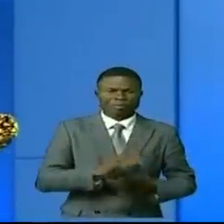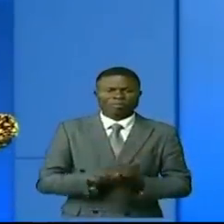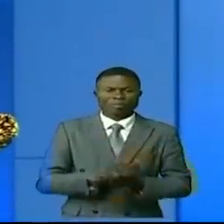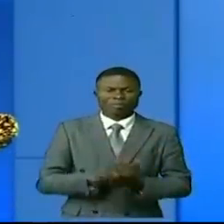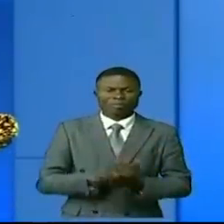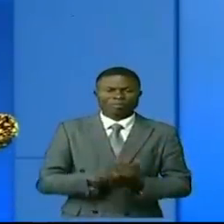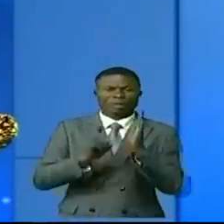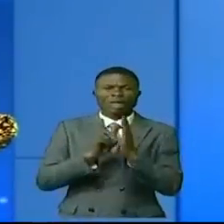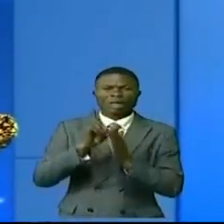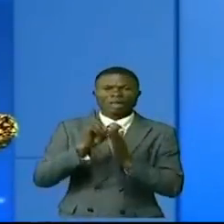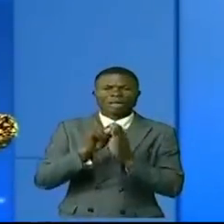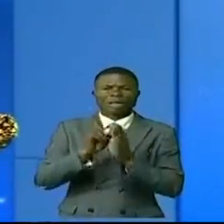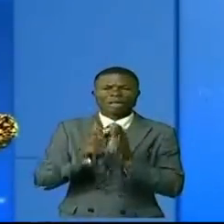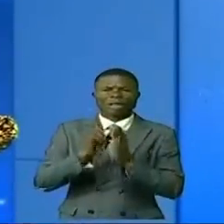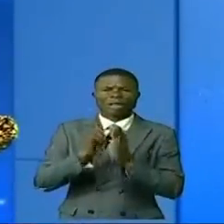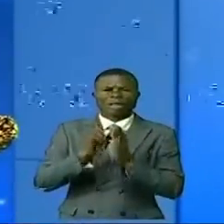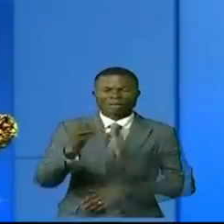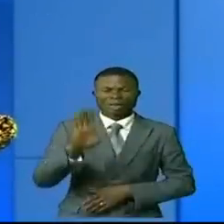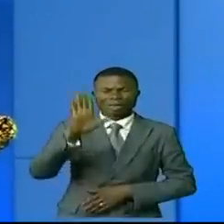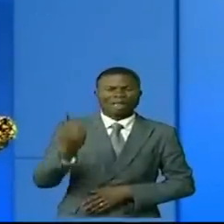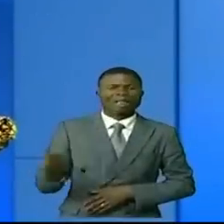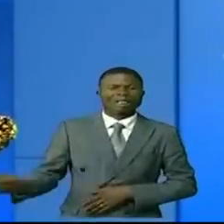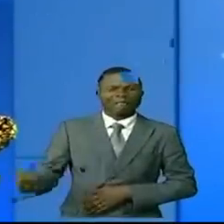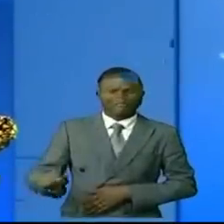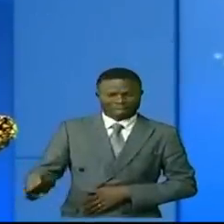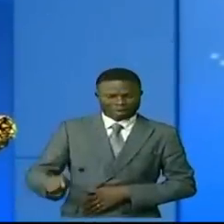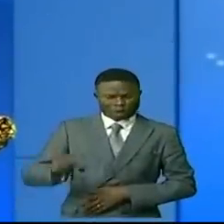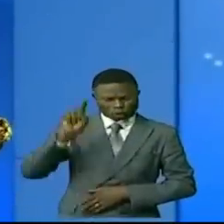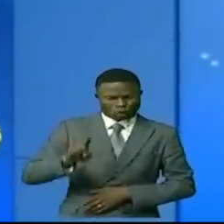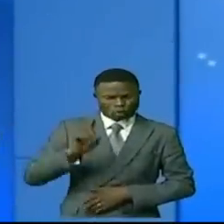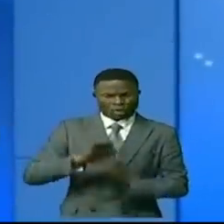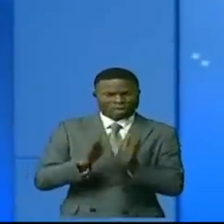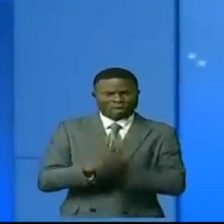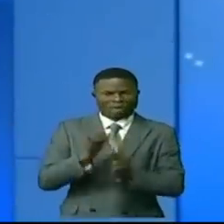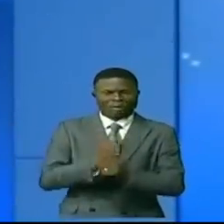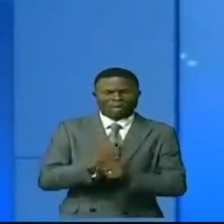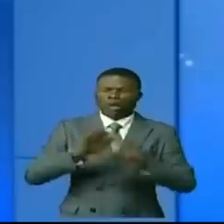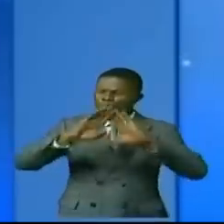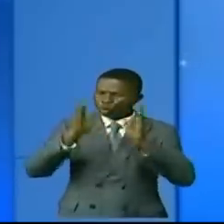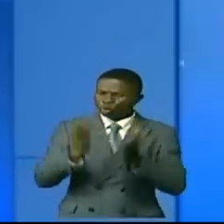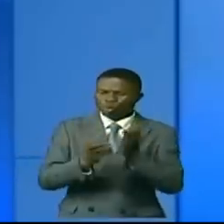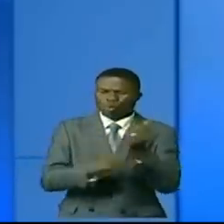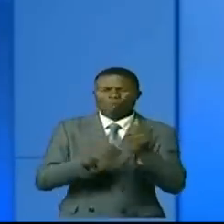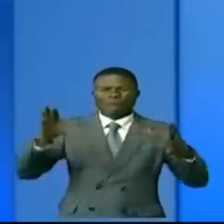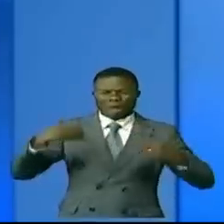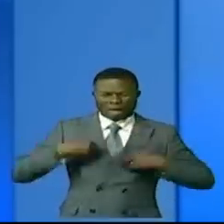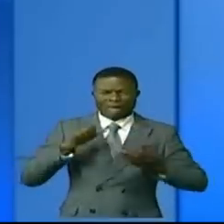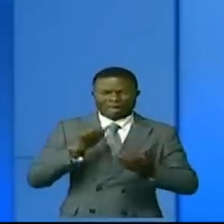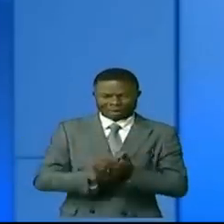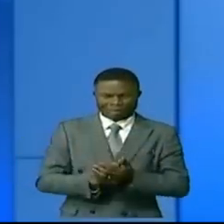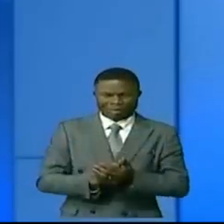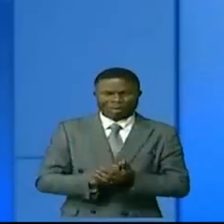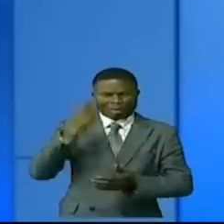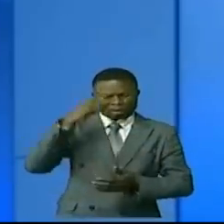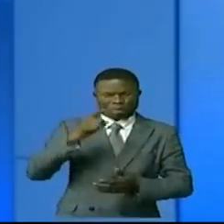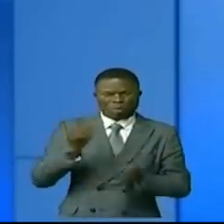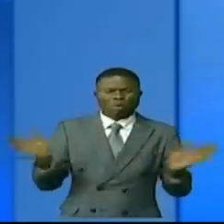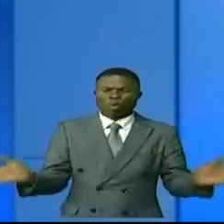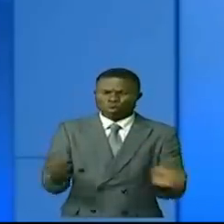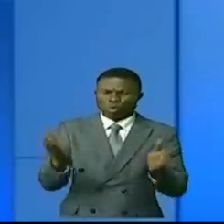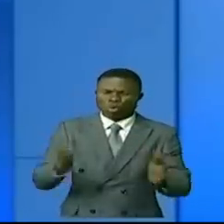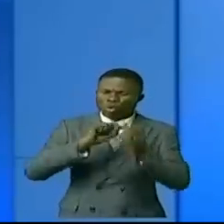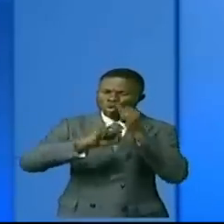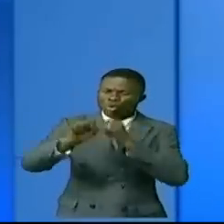de développement de 145 territoires devait être approprié et intégré par tous les Congolais pour la conscientisation de